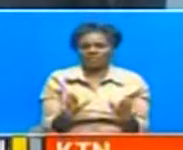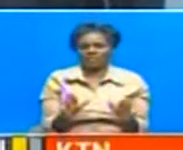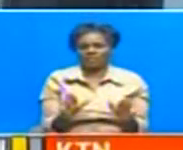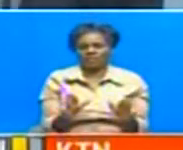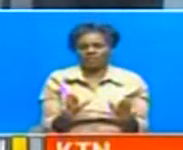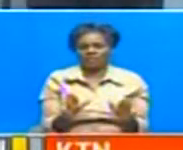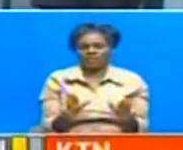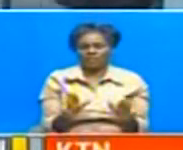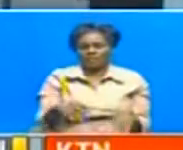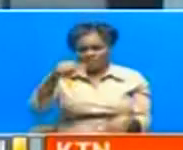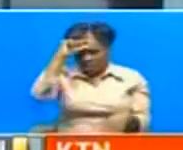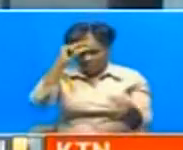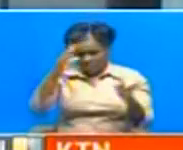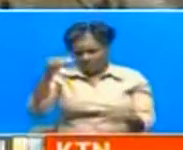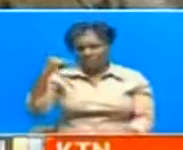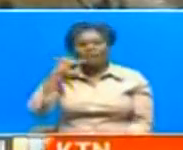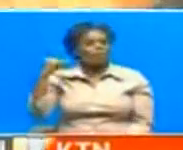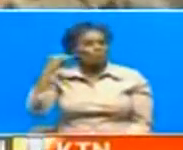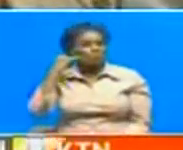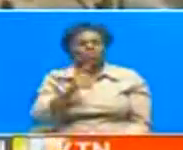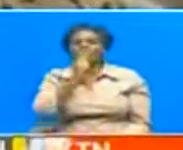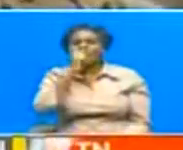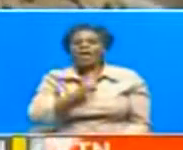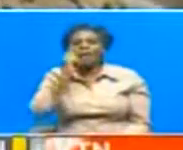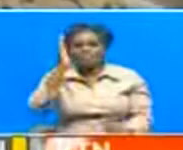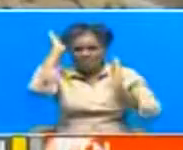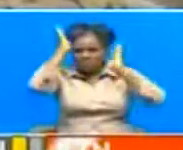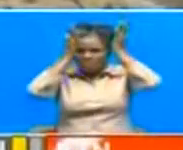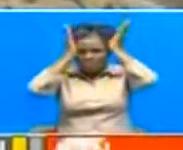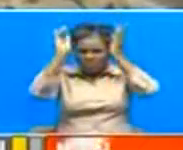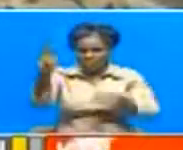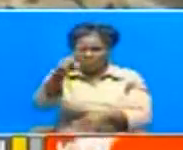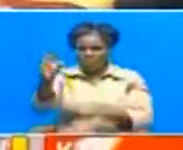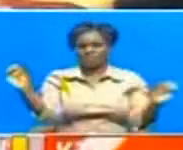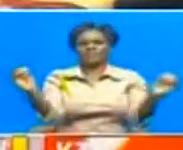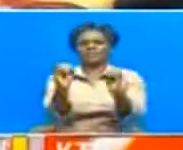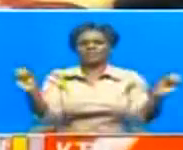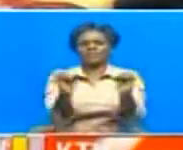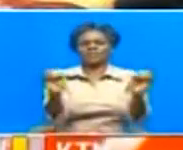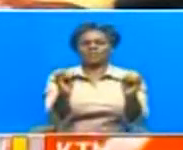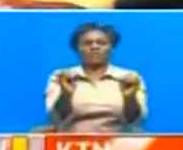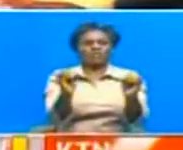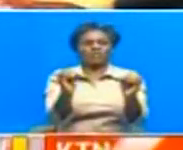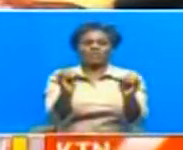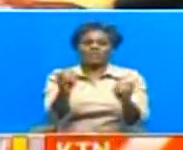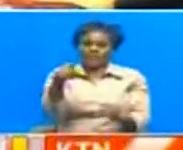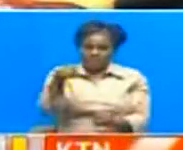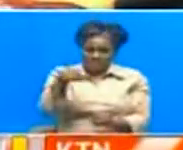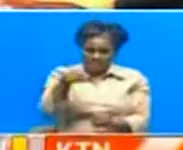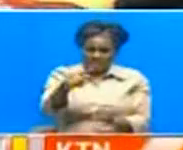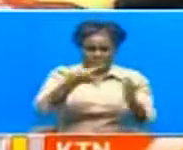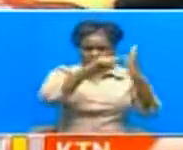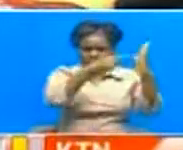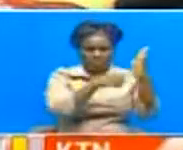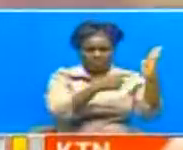Nakuru. Kwa mujibu wa serikali ya Nakuru, nyama ya punda haijaharamishwa nchini na kuwa wawekezaji wa kituo hicho wametimiza sheria